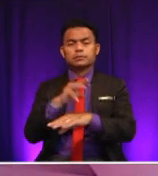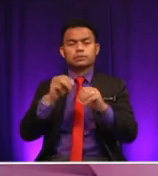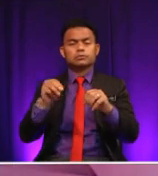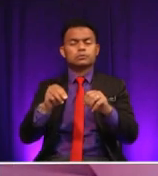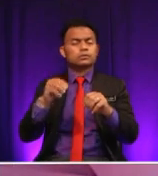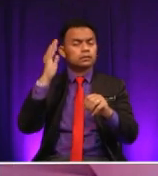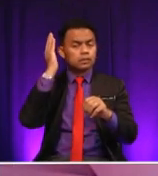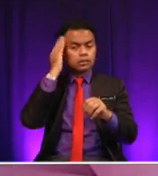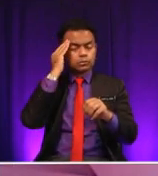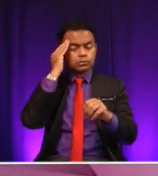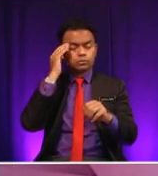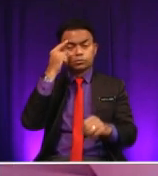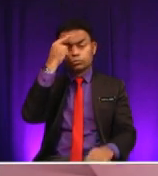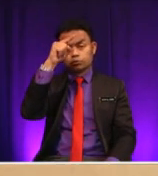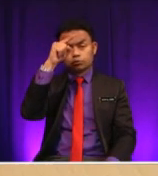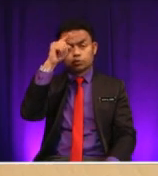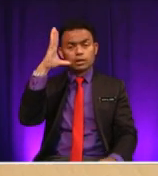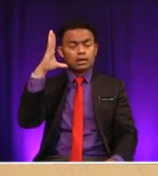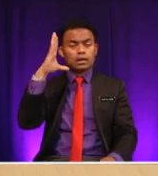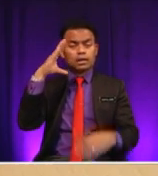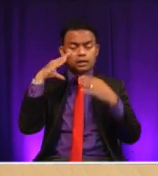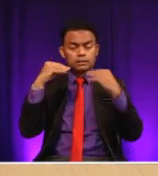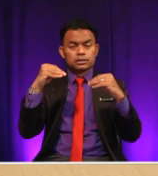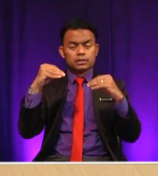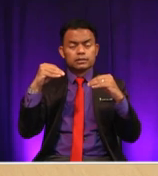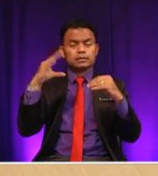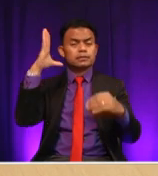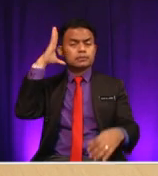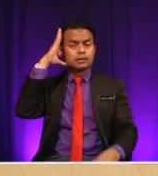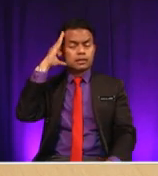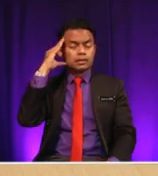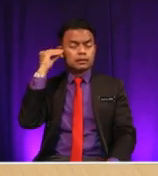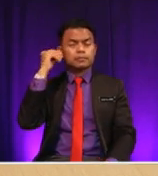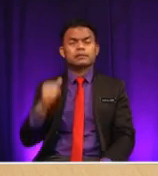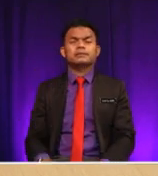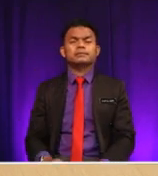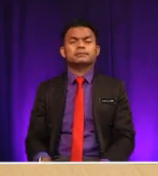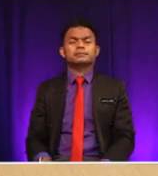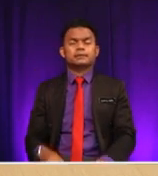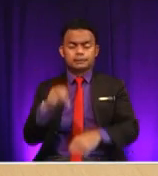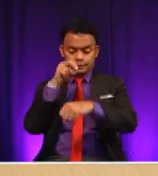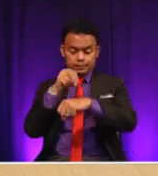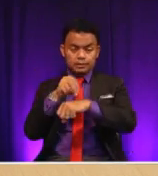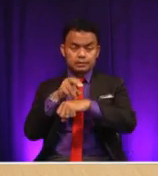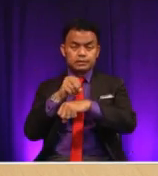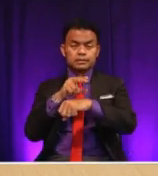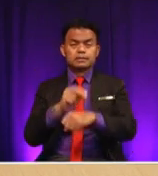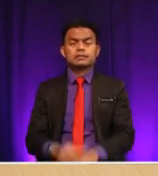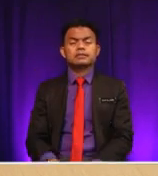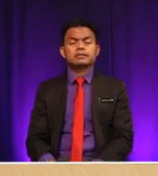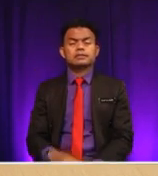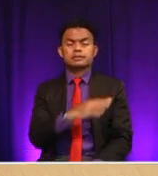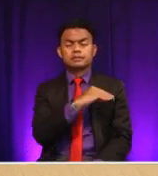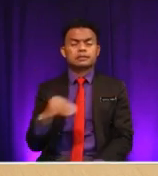adalah untuk memberikan pengajaran Oke memberikan pengajaran kemudian memberikan nasihat serta memberikan